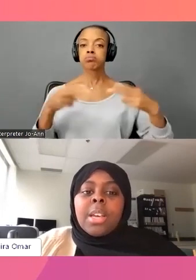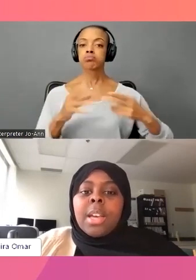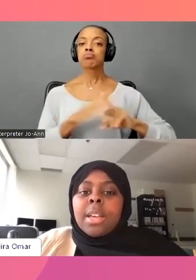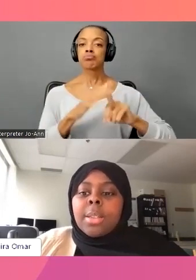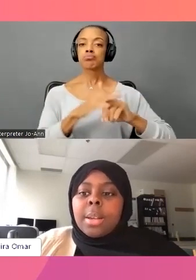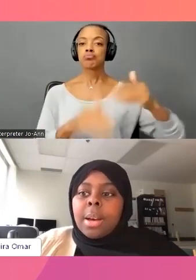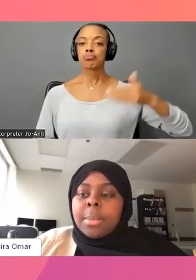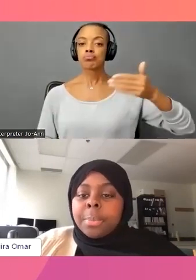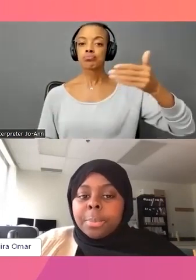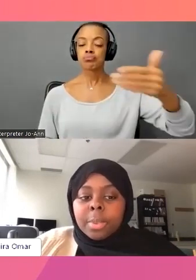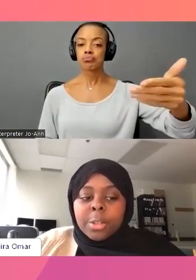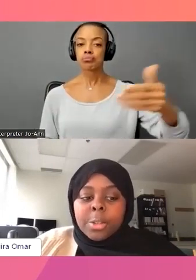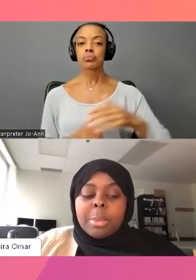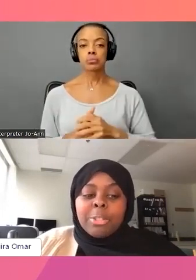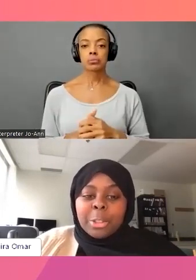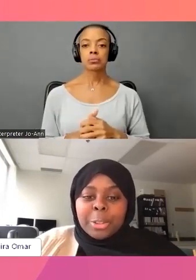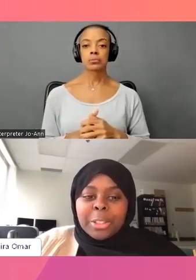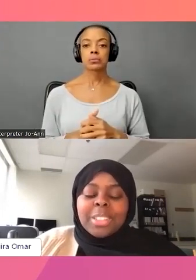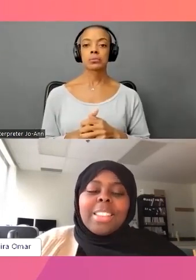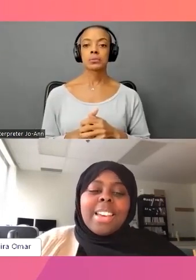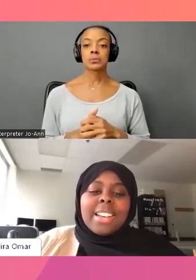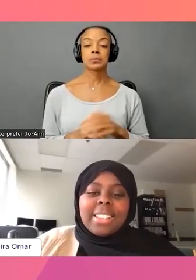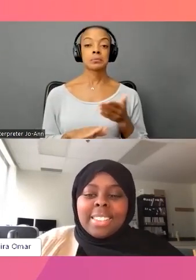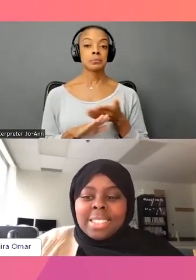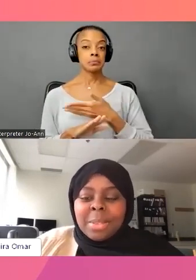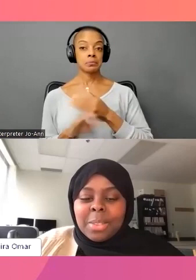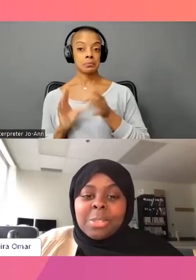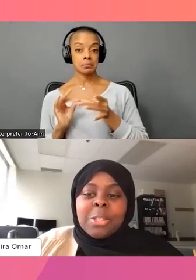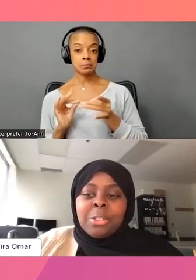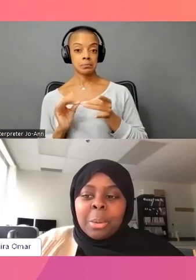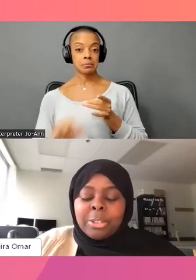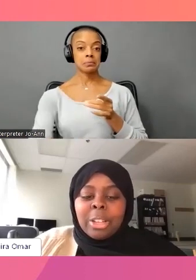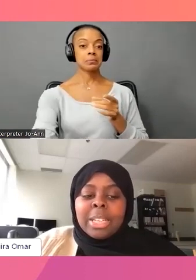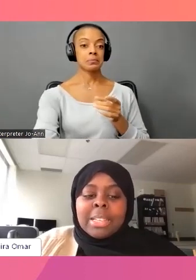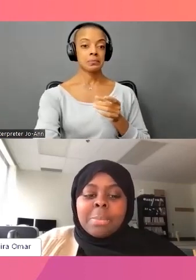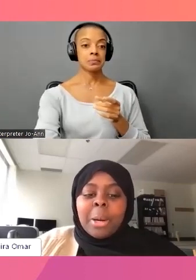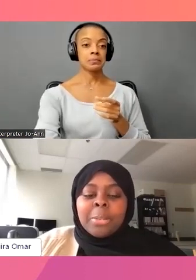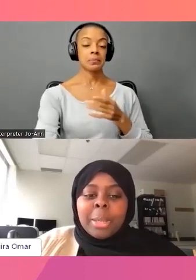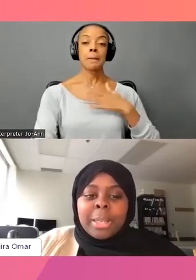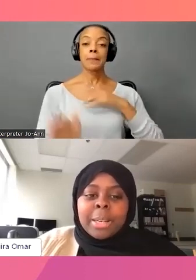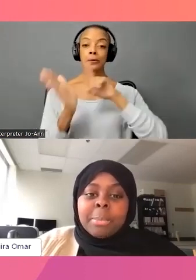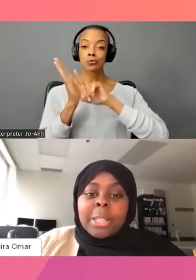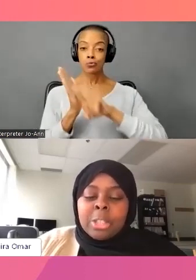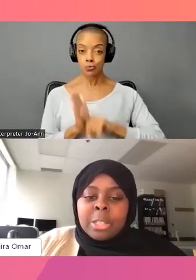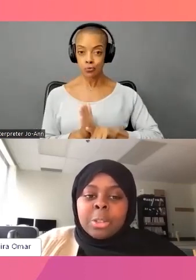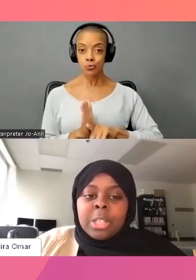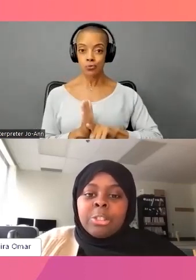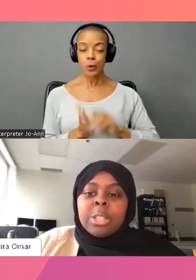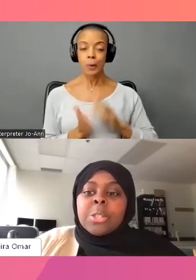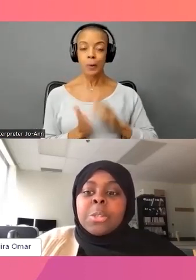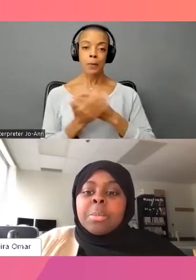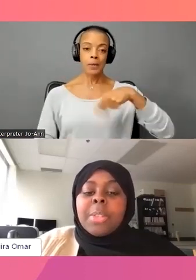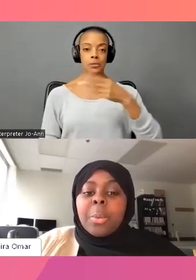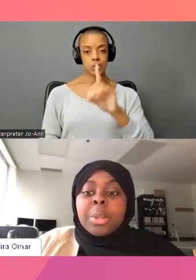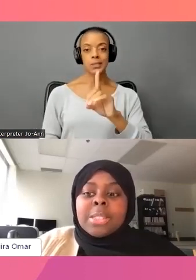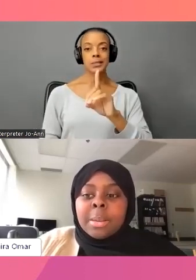que vous retrouverez dans certaines de mes diapositives. Comme je l'ai dit plus tôt, la recherche que je m'apprête à